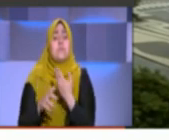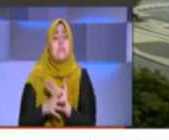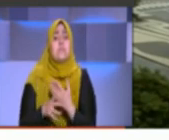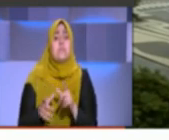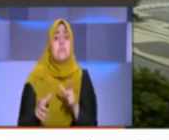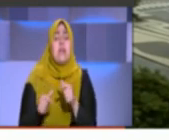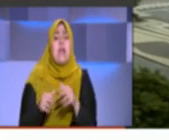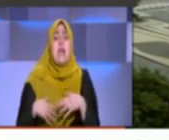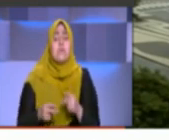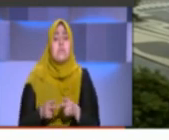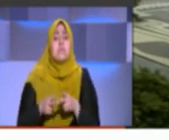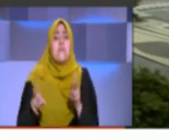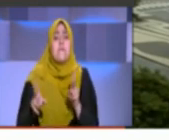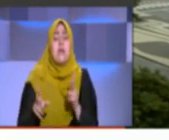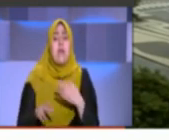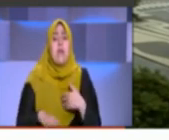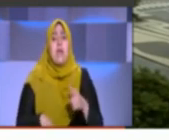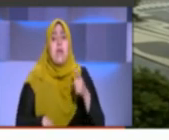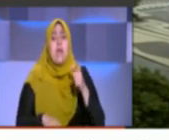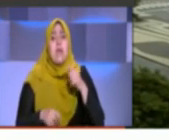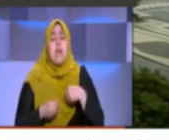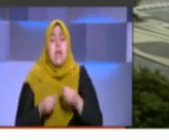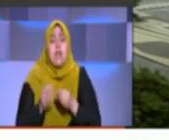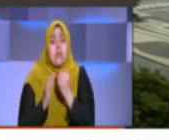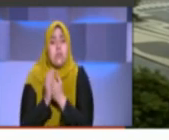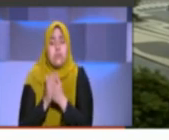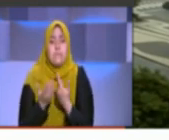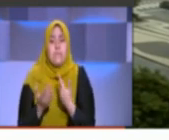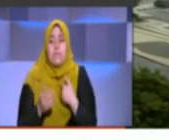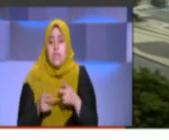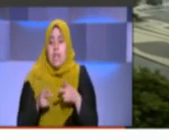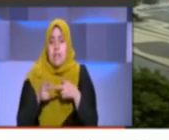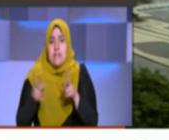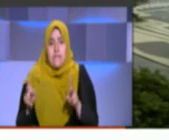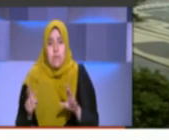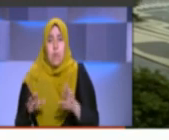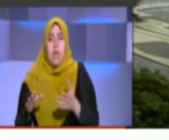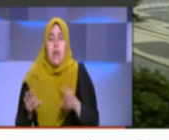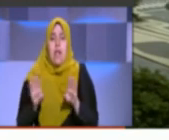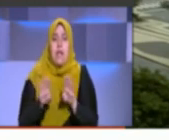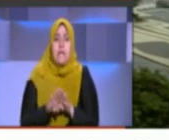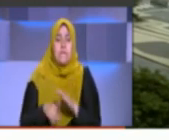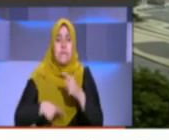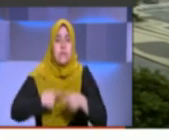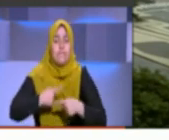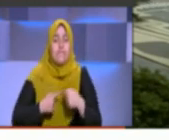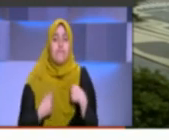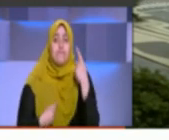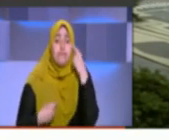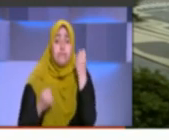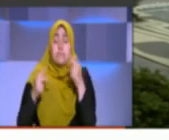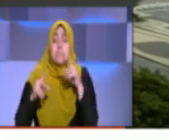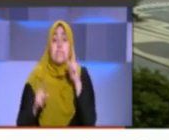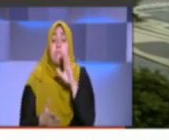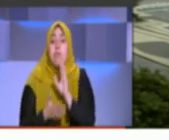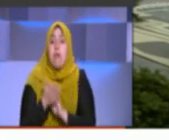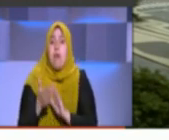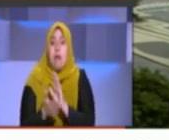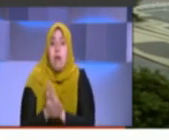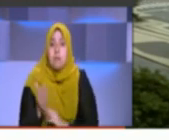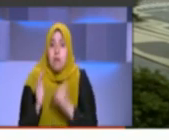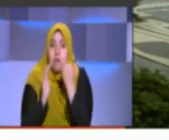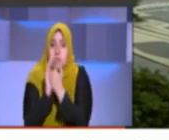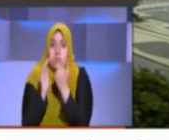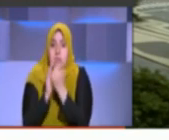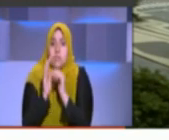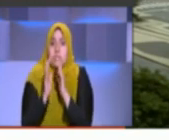نفتح الاقتصاد ولا نفتحه بشكل جزئي ولا نفتحه بشكل كلي ولا نستمر في الاغلاق، لانه الخطر الاقتصادي كبير جدا واكبر